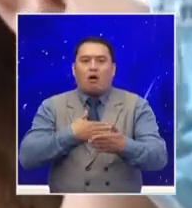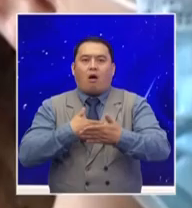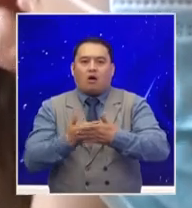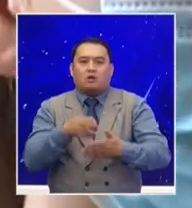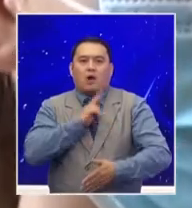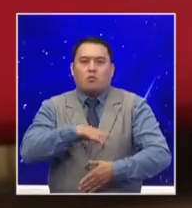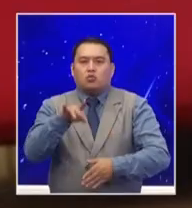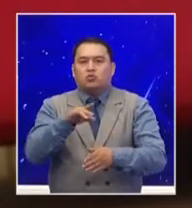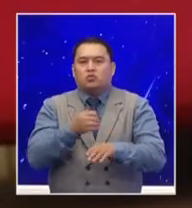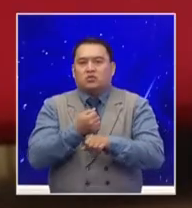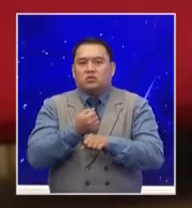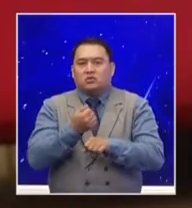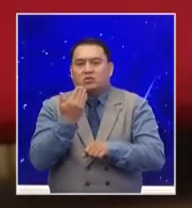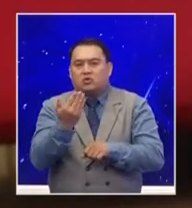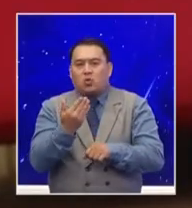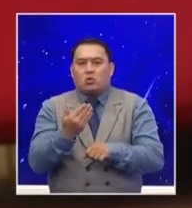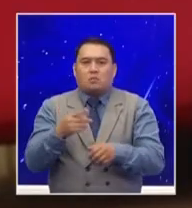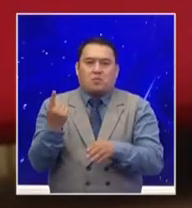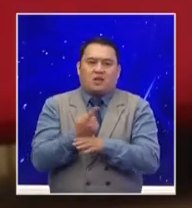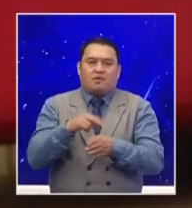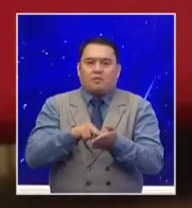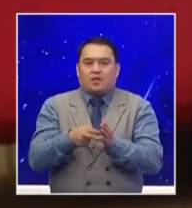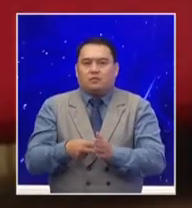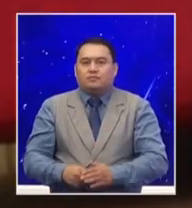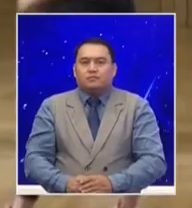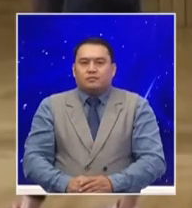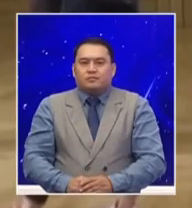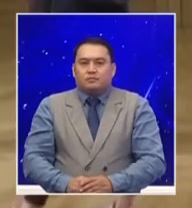активистки, работа с жертвами агрессии выходит на первый план».